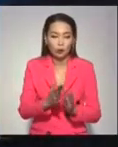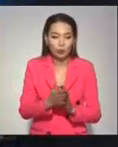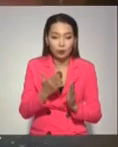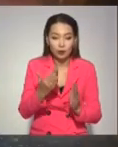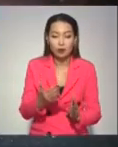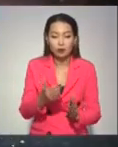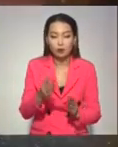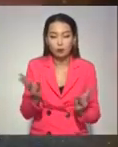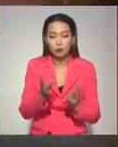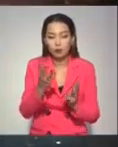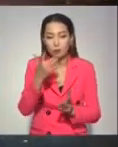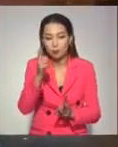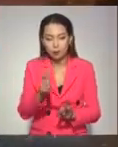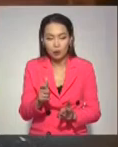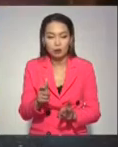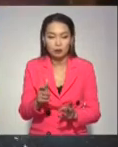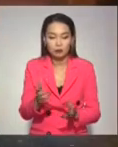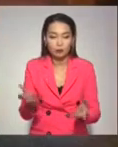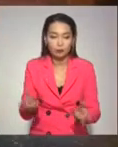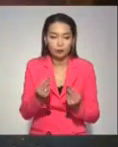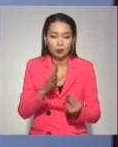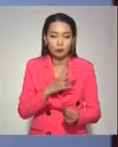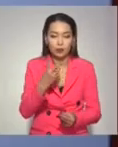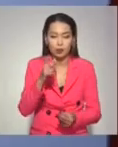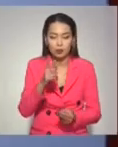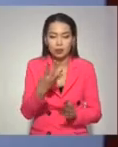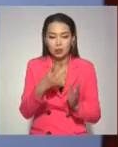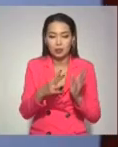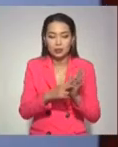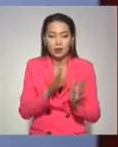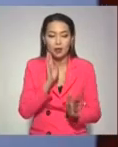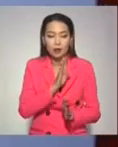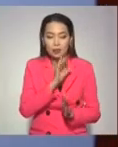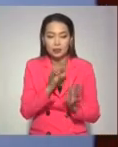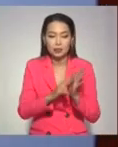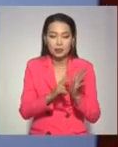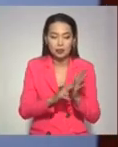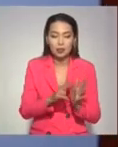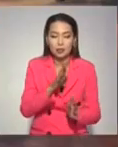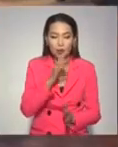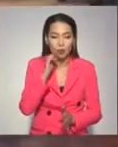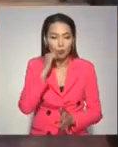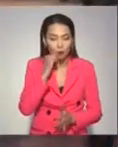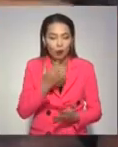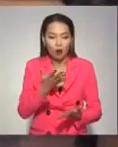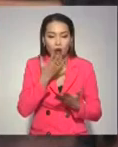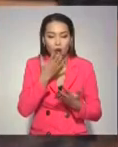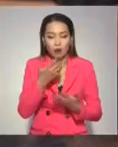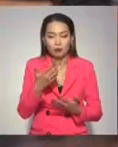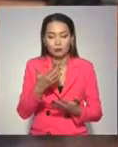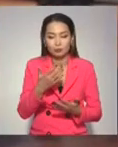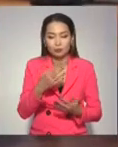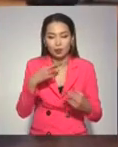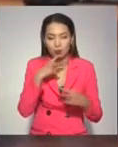оранған баспанадан 5 адамды алып шықты. Оның екеуі 48 жастағы әйел мен 80 жастағы әжей түтінге уланып ауруханаға